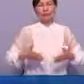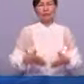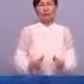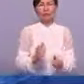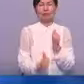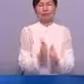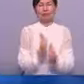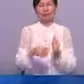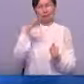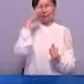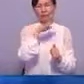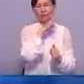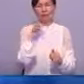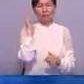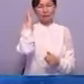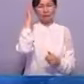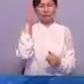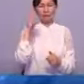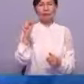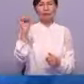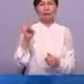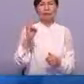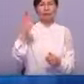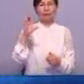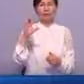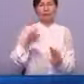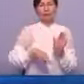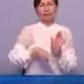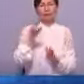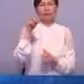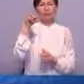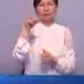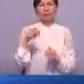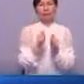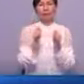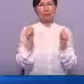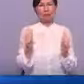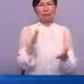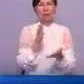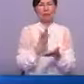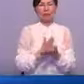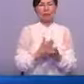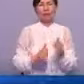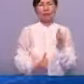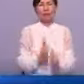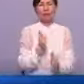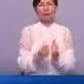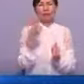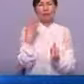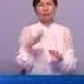атананың арманы. Арыс қаласында 100-ден астам егіздер мен шөмдер бар. Елімізде өмірге келетін әрбір 4-ші сәбидің